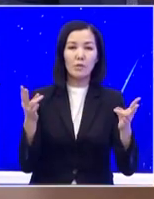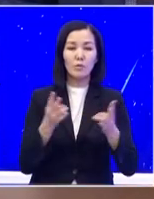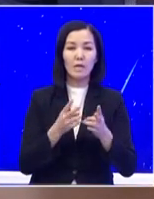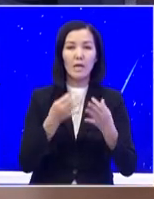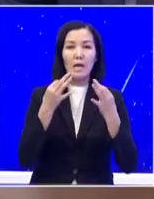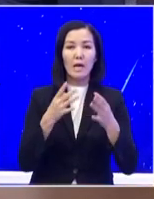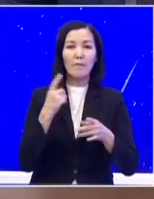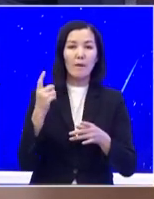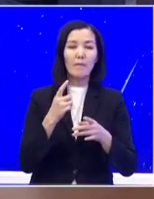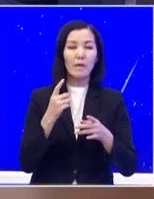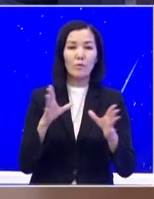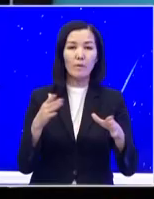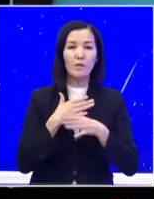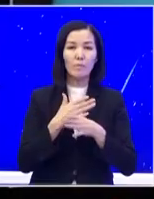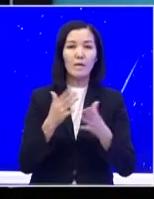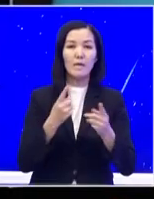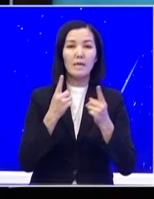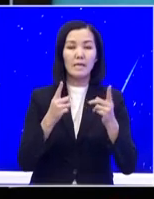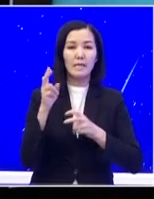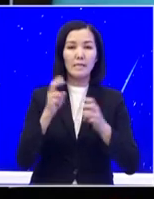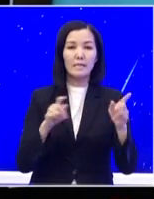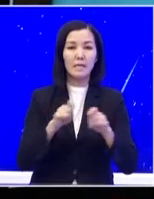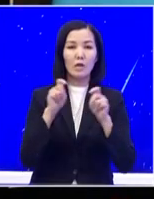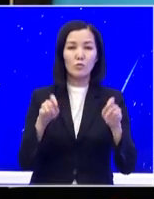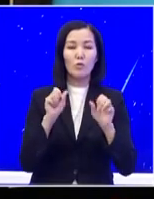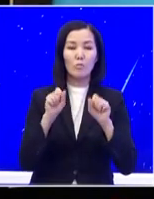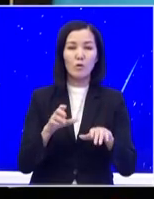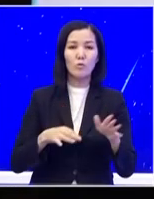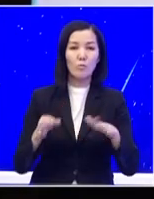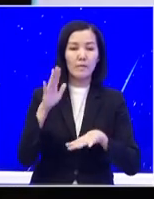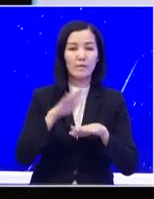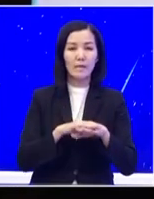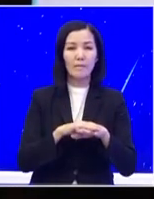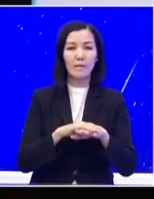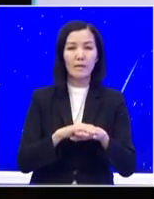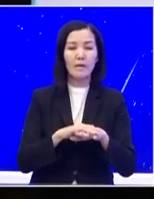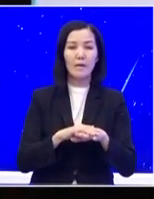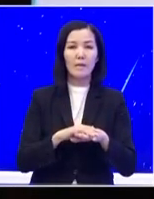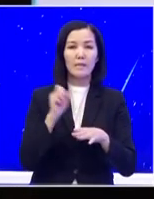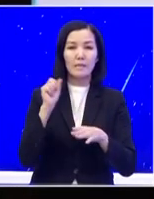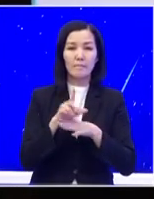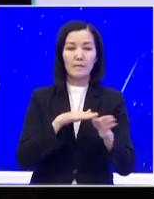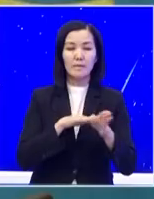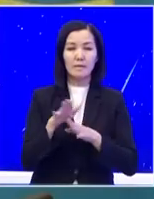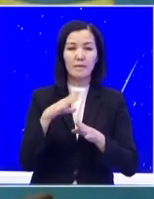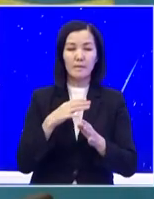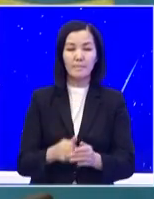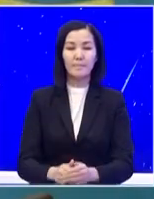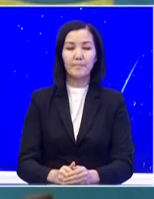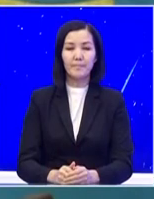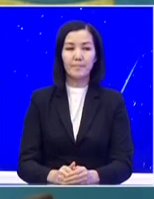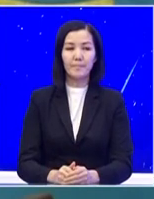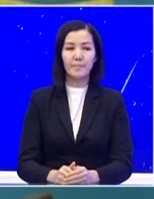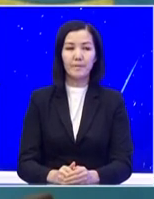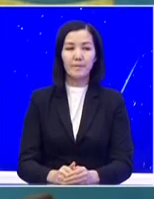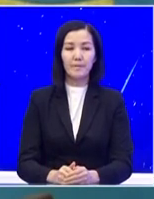Қарапайым экономикамен ақ ірістерге жол ашуға болады. Осылай деген облыс әкімі бұл шаруаны қолғалуды жауаптыларға тапсырды. В этом году то,